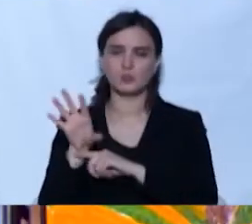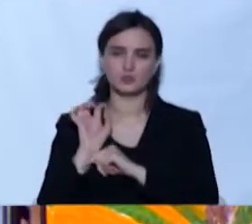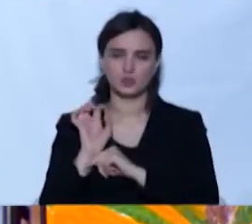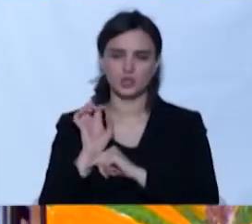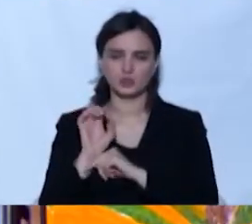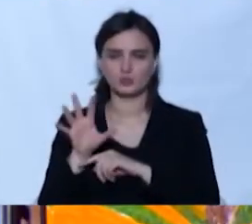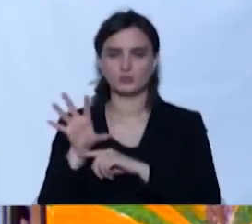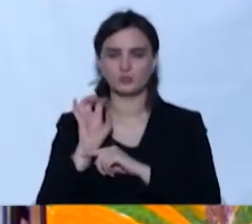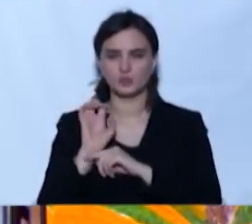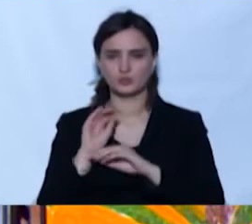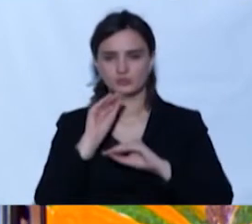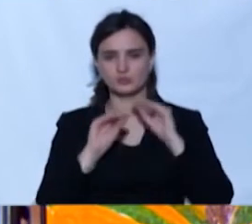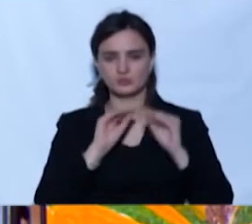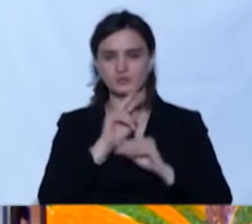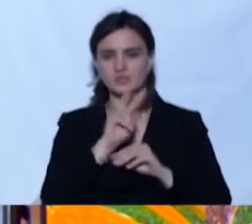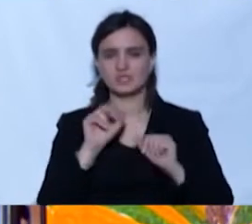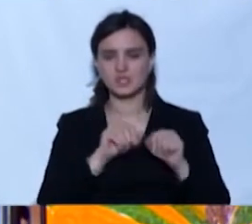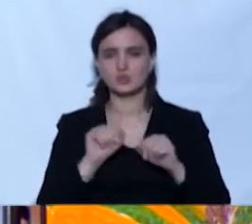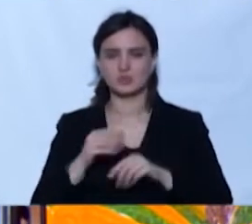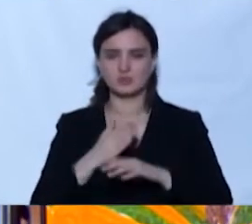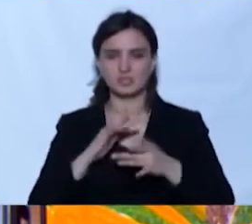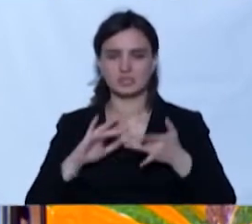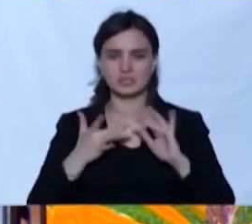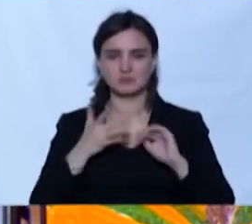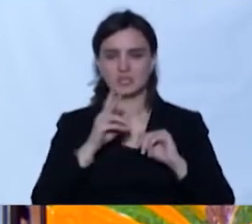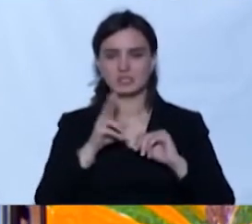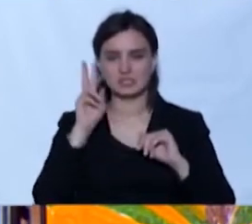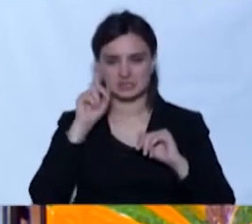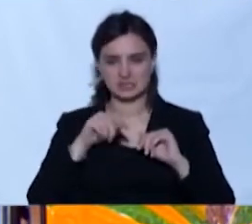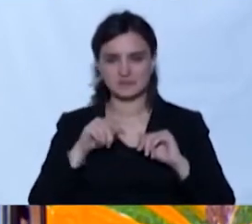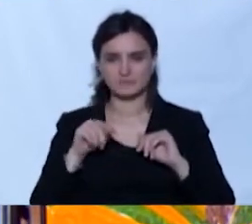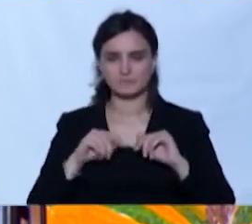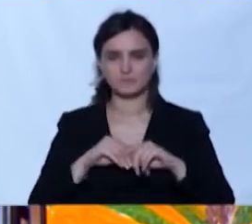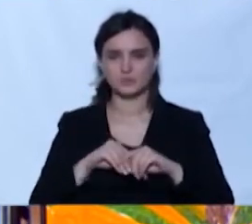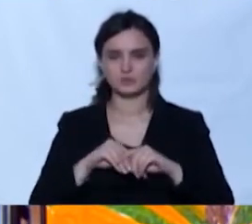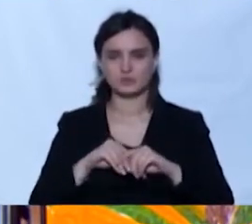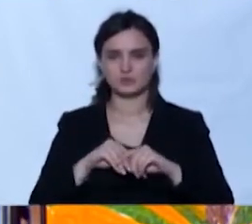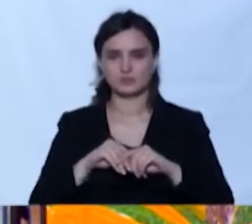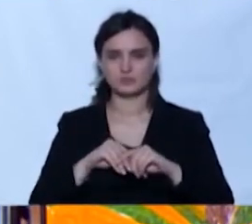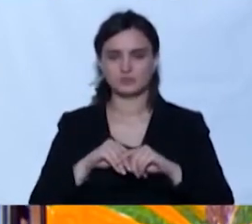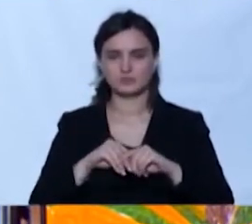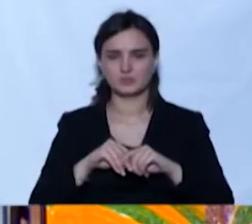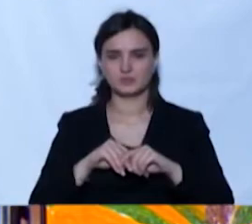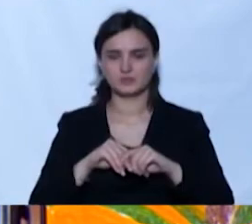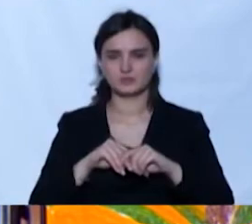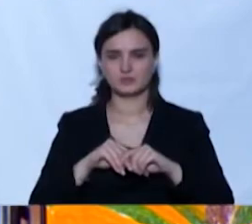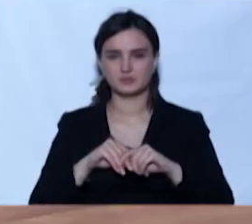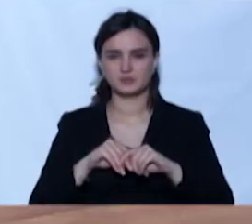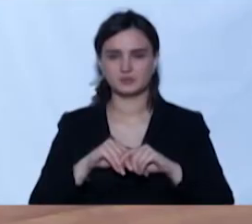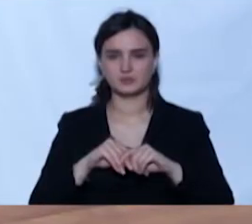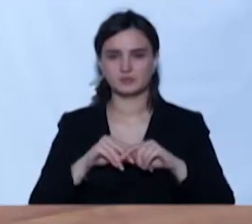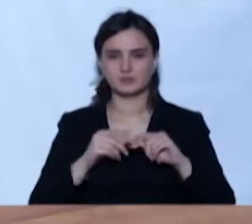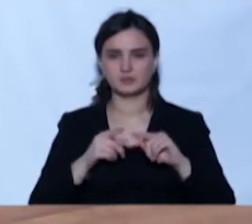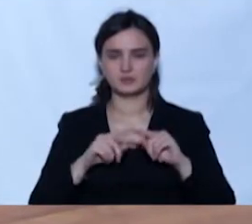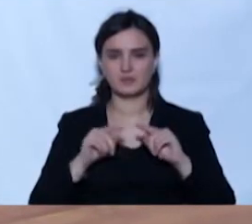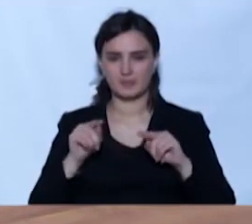ვისაც ამის საშუალება აქვს, ან იცის ფოტოშოპი, მოაცილოთ ის ფორმები, რომელიც თქვენი აზრით